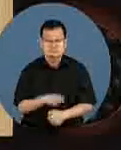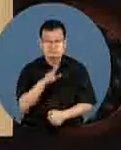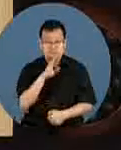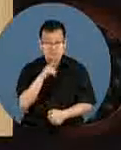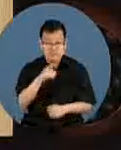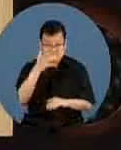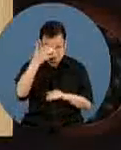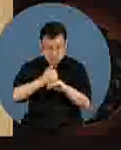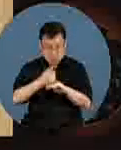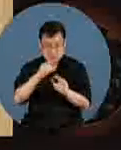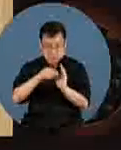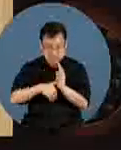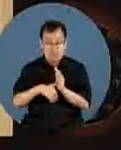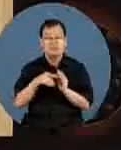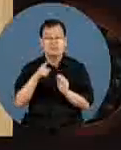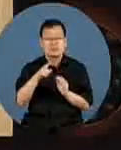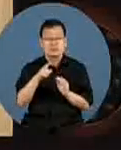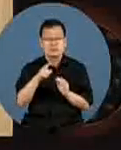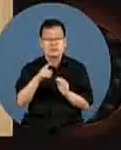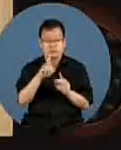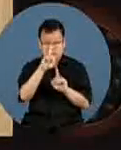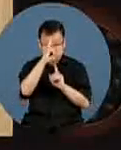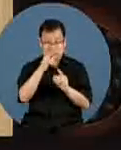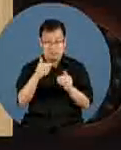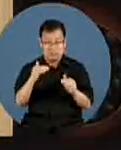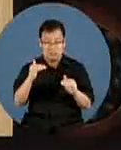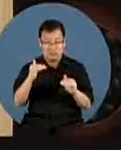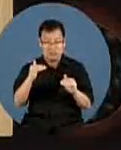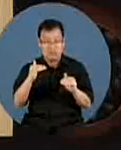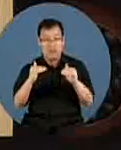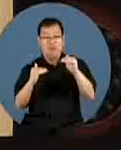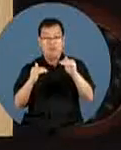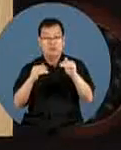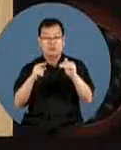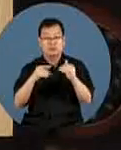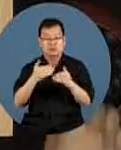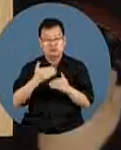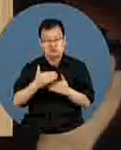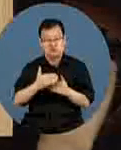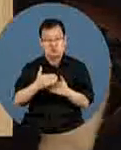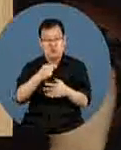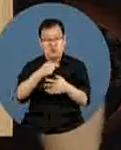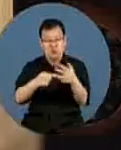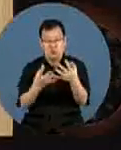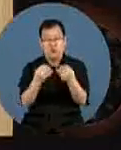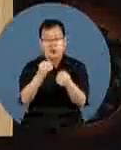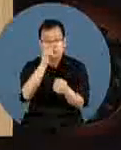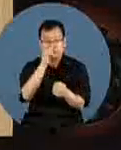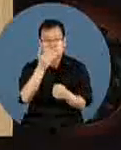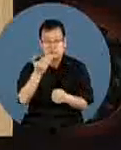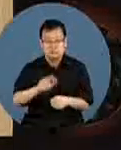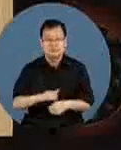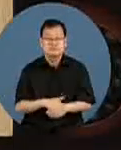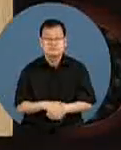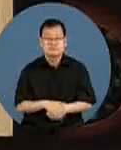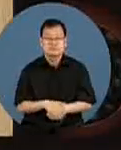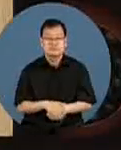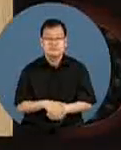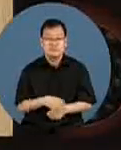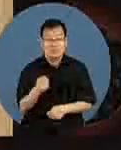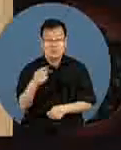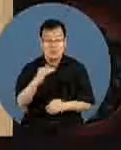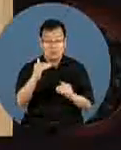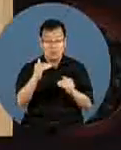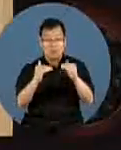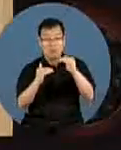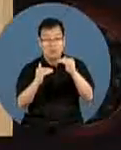정말 마지막에는 또 이청호 9단이 역전을 시켰어요. 이 바둑 네. 수순이 많이 진행이 엄청나게 되겠지만요. 갔죠? 네. 네. 하지만